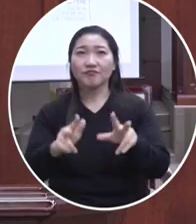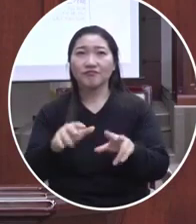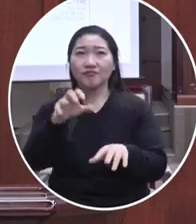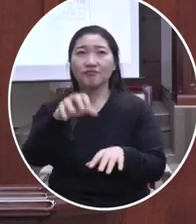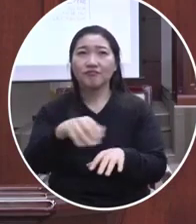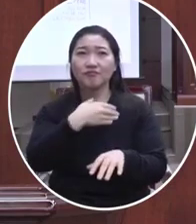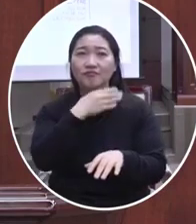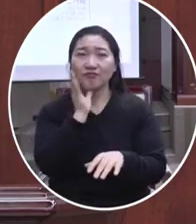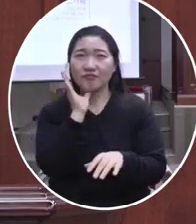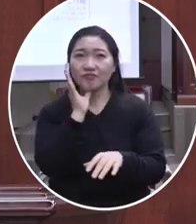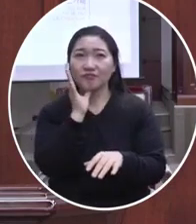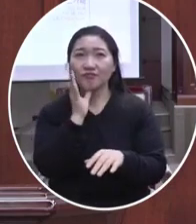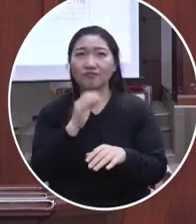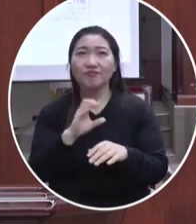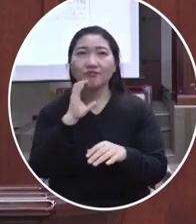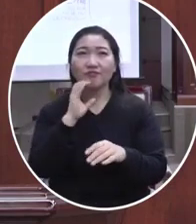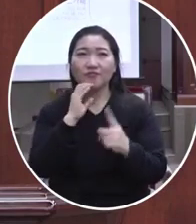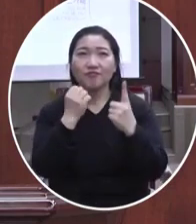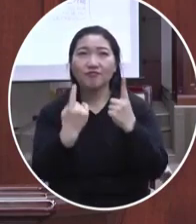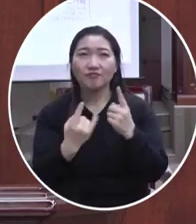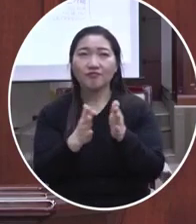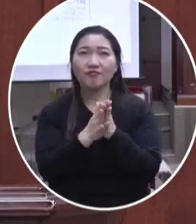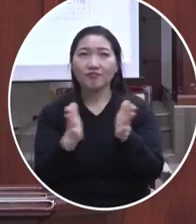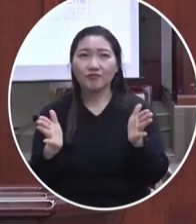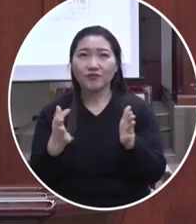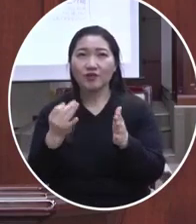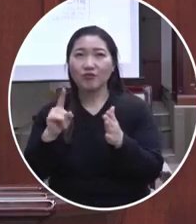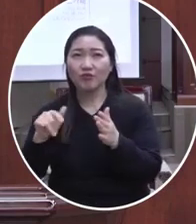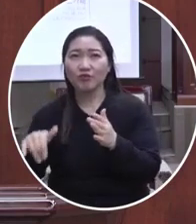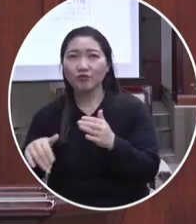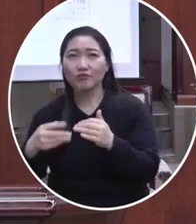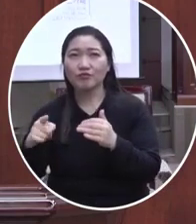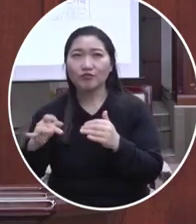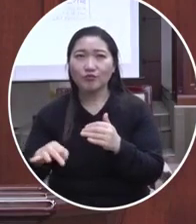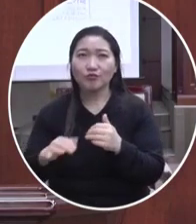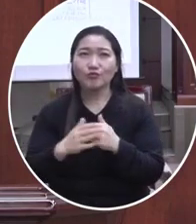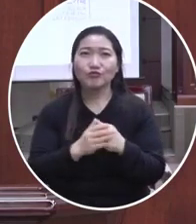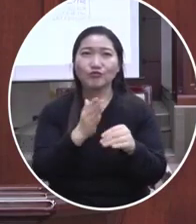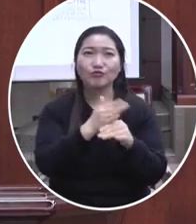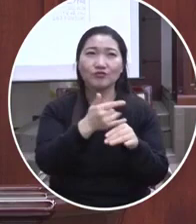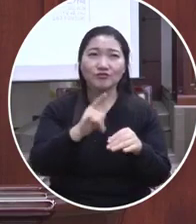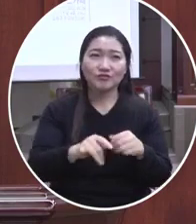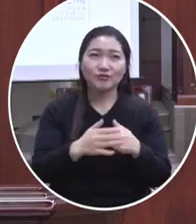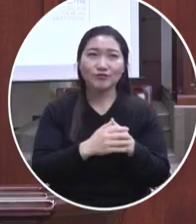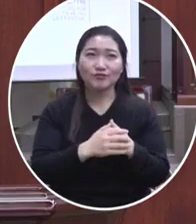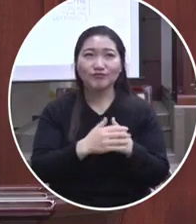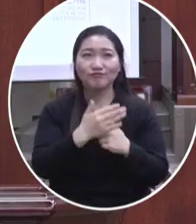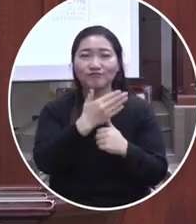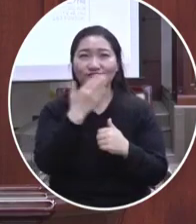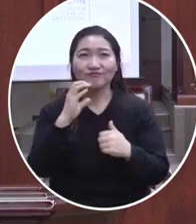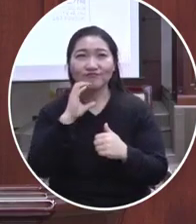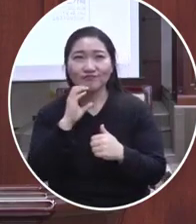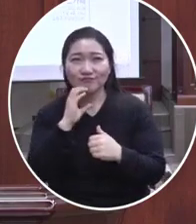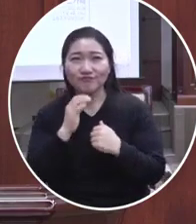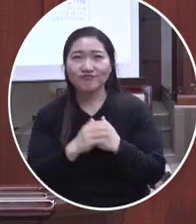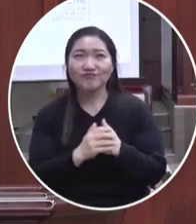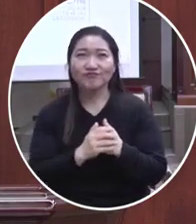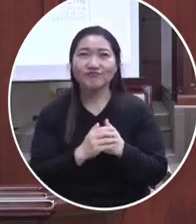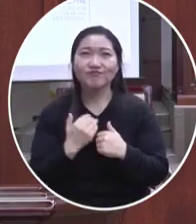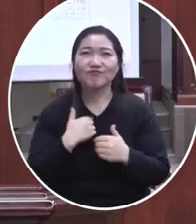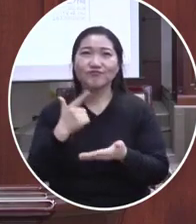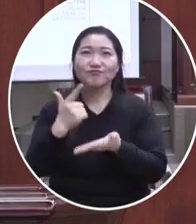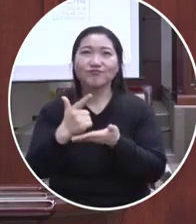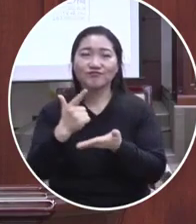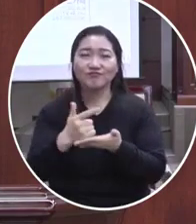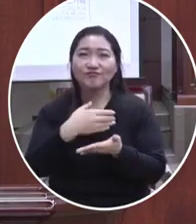중계근린공원에 설치한 노원 실버 카페 1호점을 시작으로 월계, 공릉, 그리고 중계, 청춘 카페에서